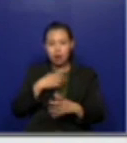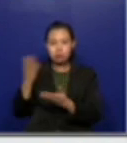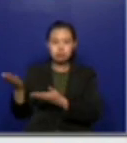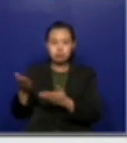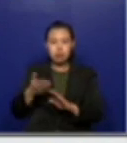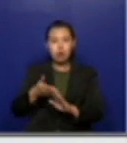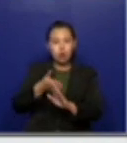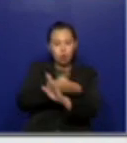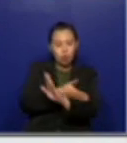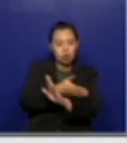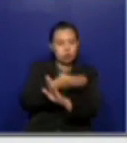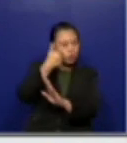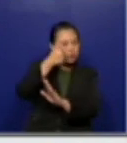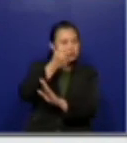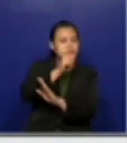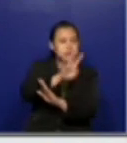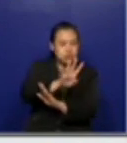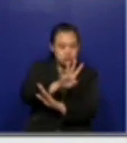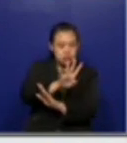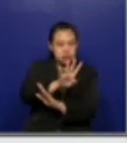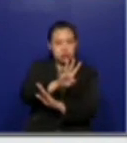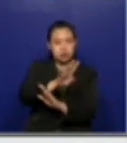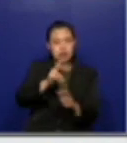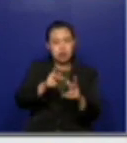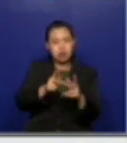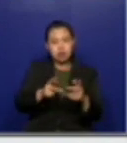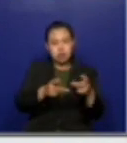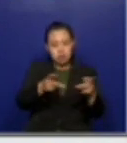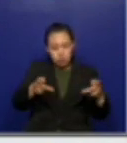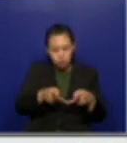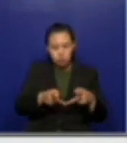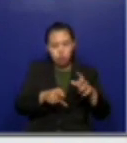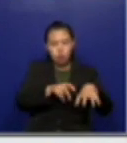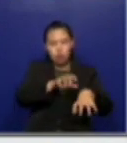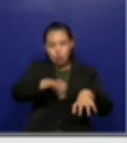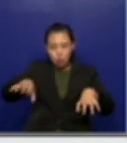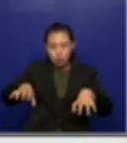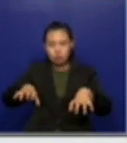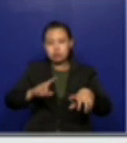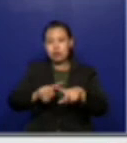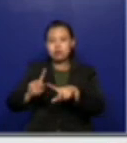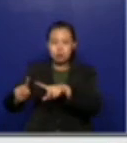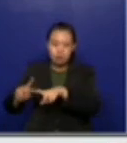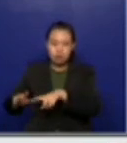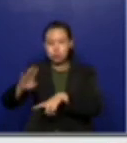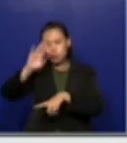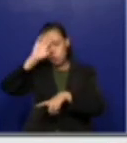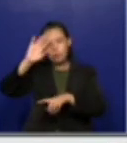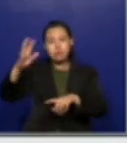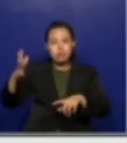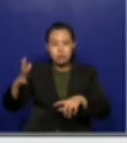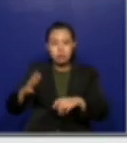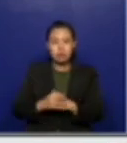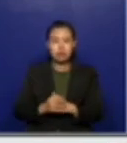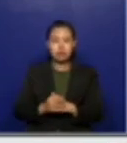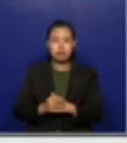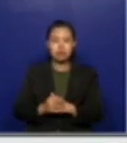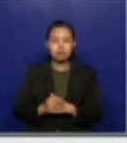วันให้มันมาเตรียมกองถ่ายให้มันนอนอยู่ที่บนเกาะ14วันถึง14วันมันไม่เป็นแล้วก็ให้ถ่ายทำเงินไหลเข้ามาคิดเป็นเปล่